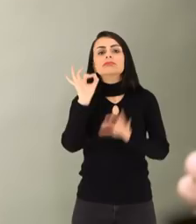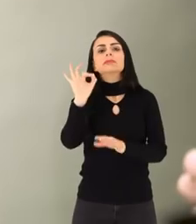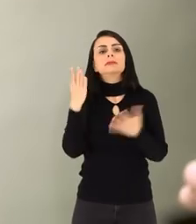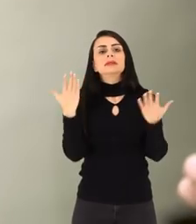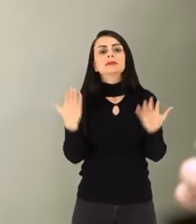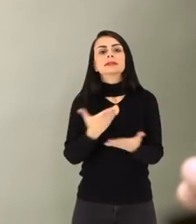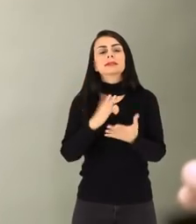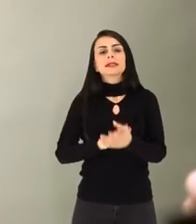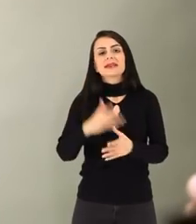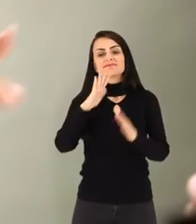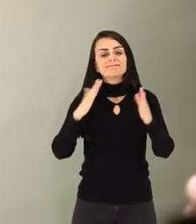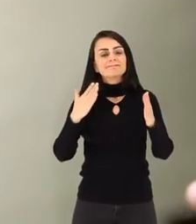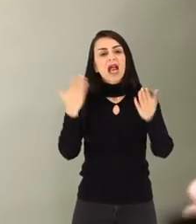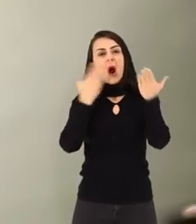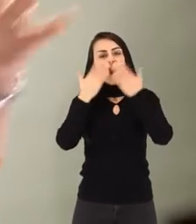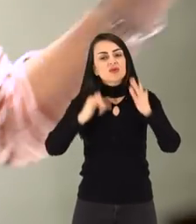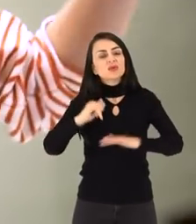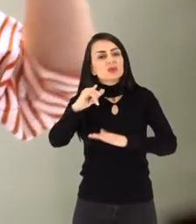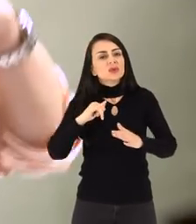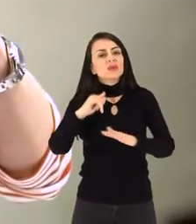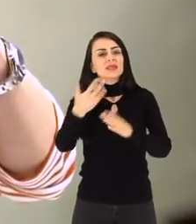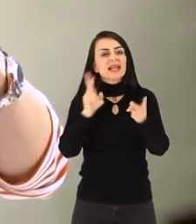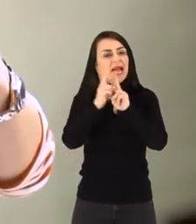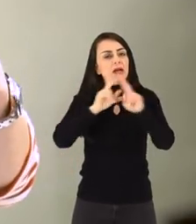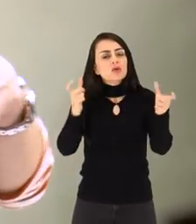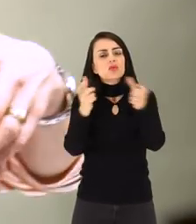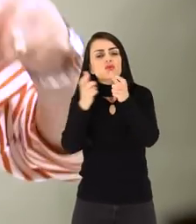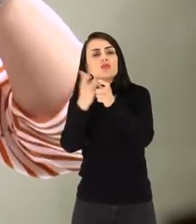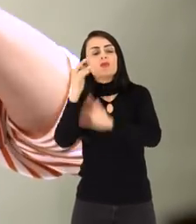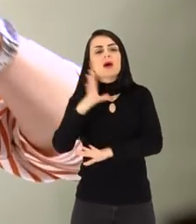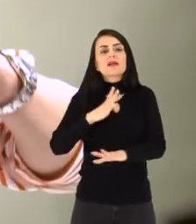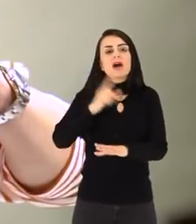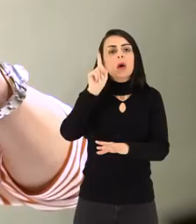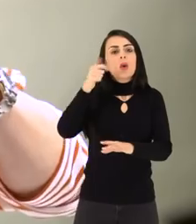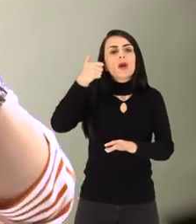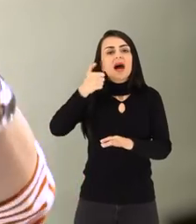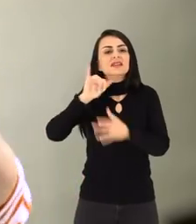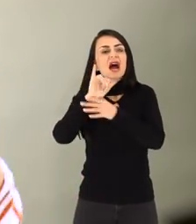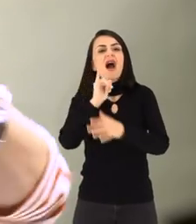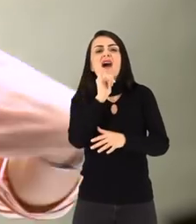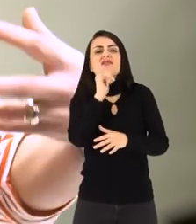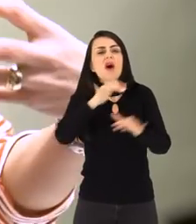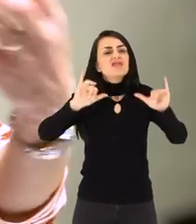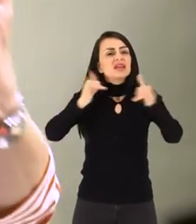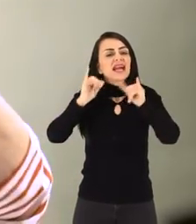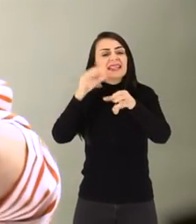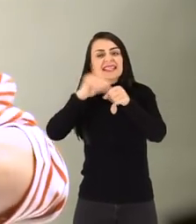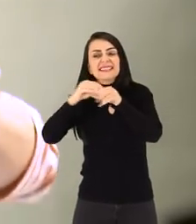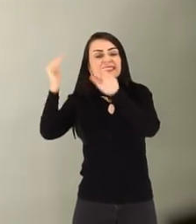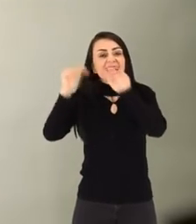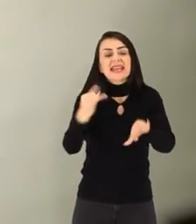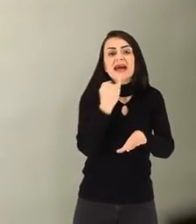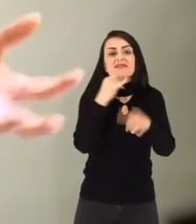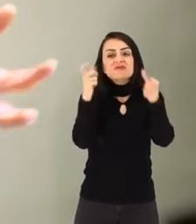işte komşu okullar, tiyatro grupları, o 16 Ağustos şenlikleri için gelen bir sürü